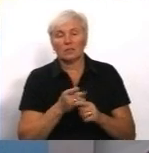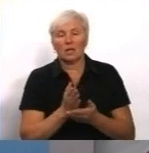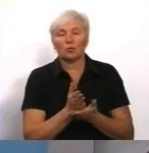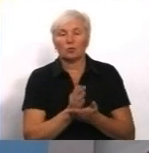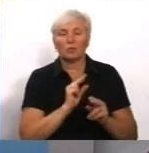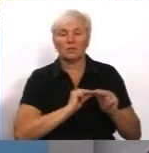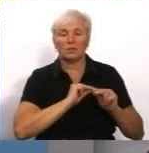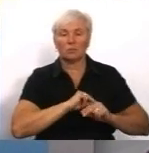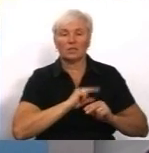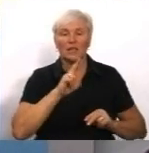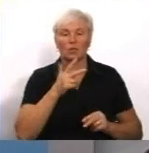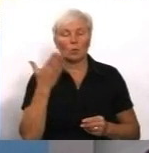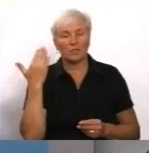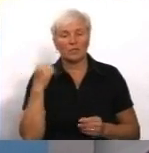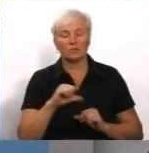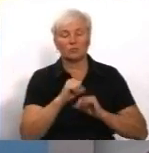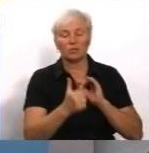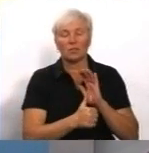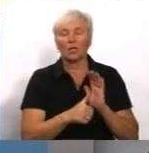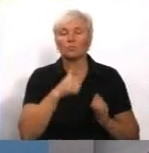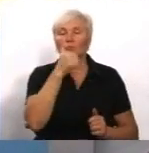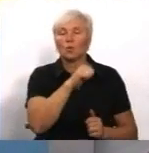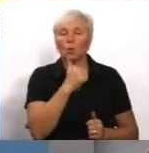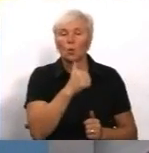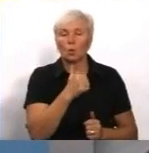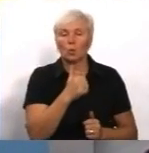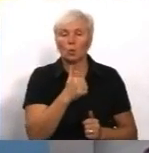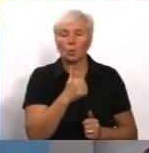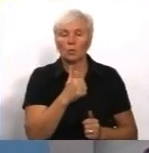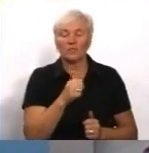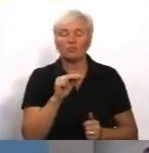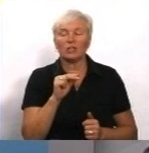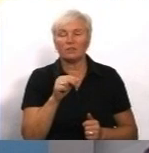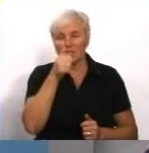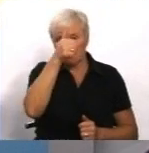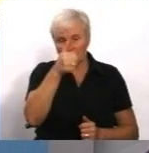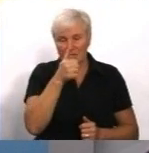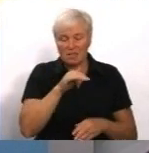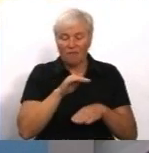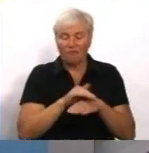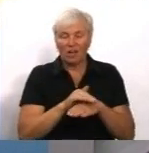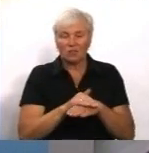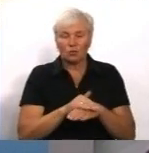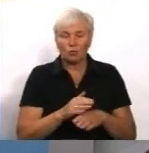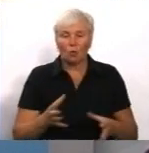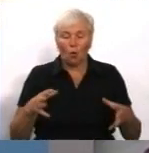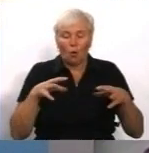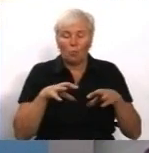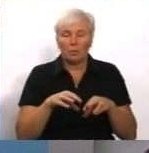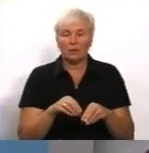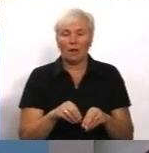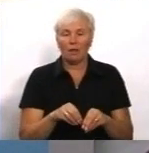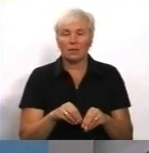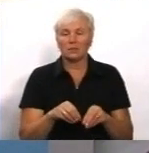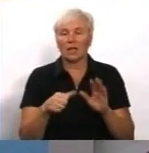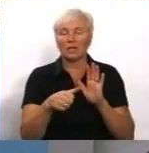3 роки назад, в 2016 році, в червні місяці. Фактично об'єдналося